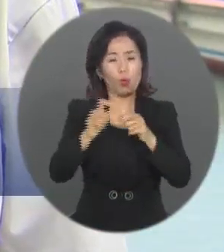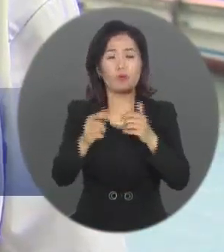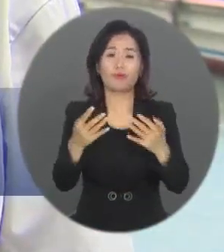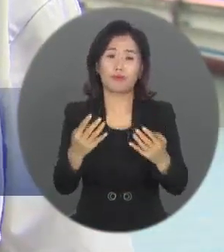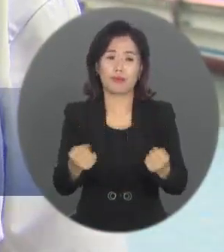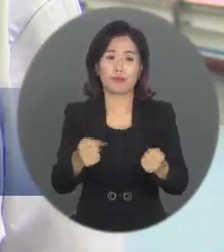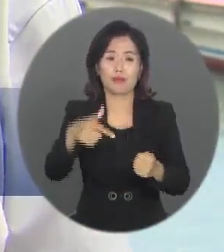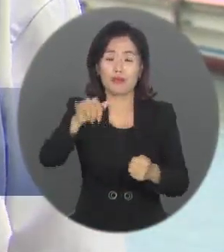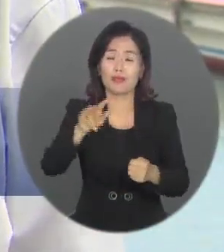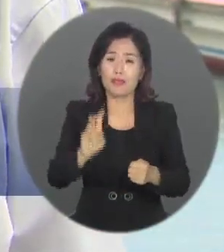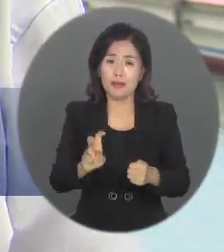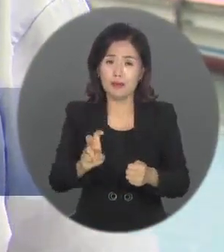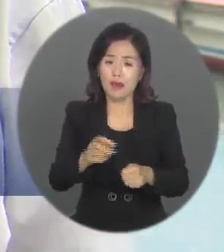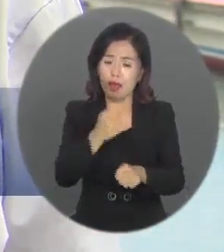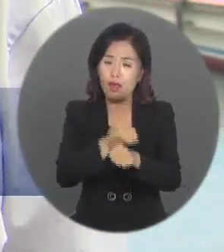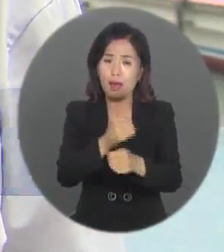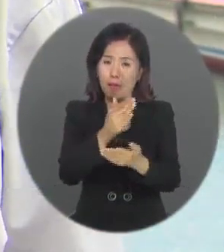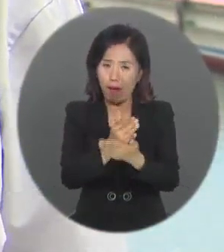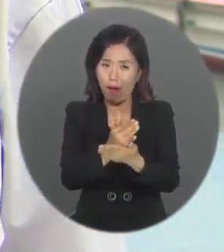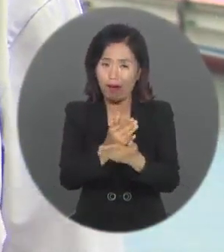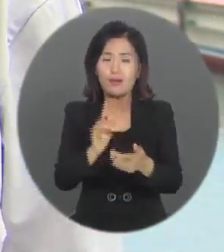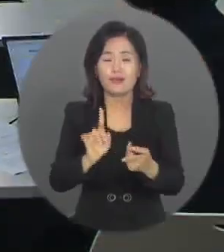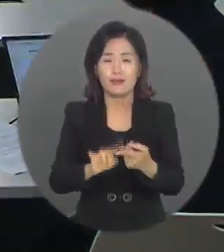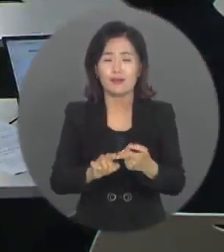있습니다. 김을 과연 해야 되는가?